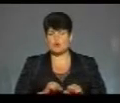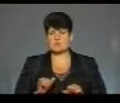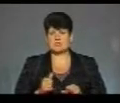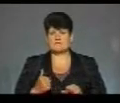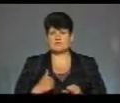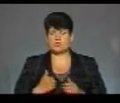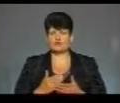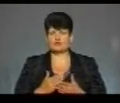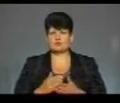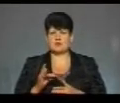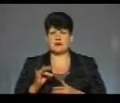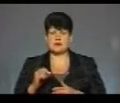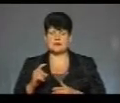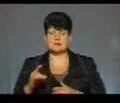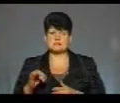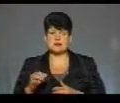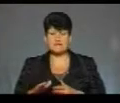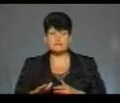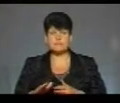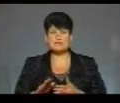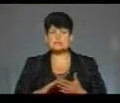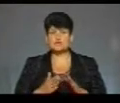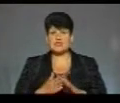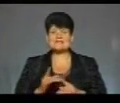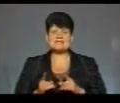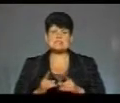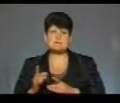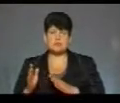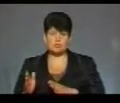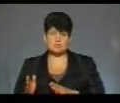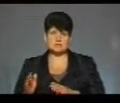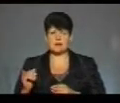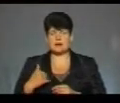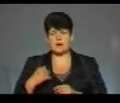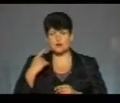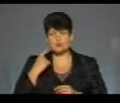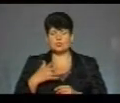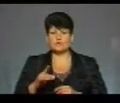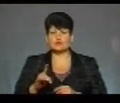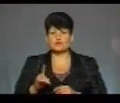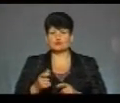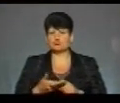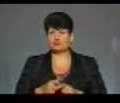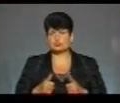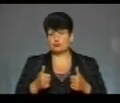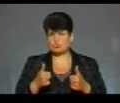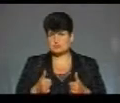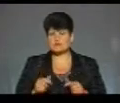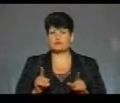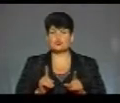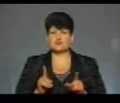військової служби в резерві. Тобто ситуація змінюється, і я думаю, що дуже позитивно,